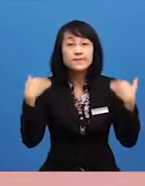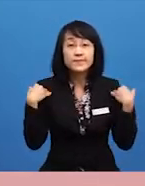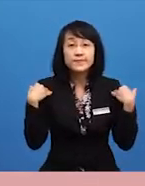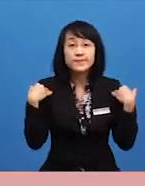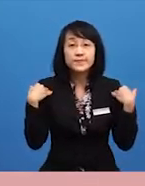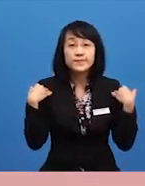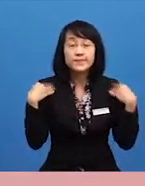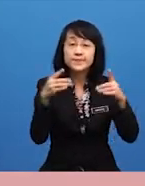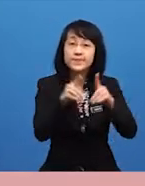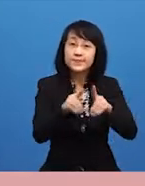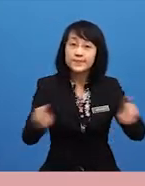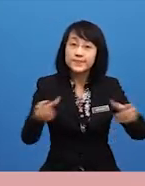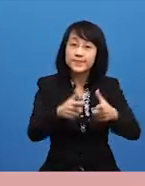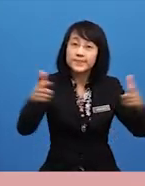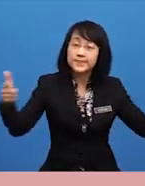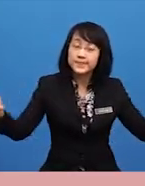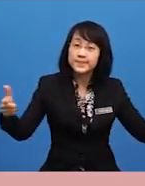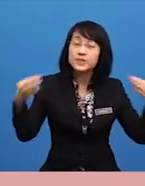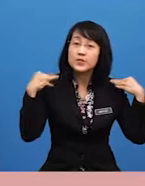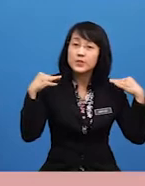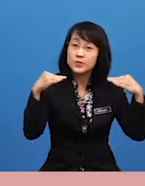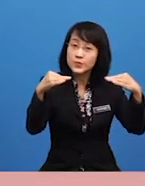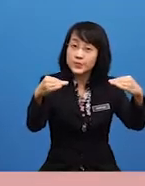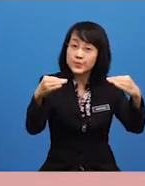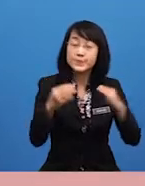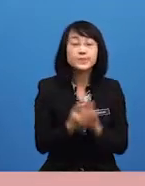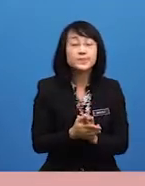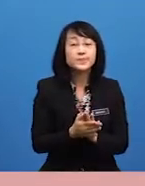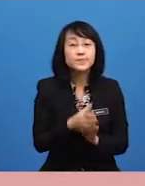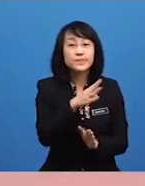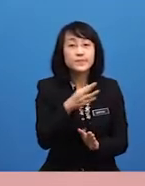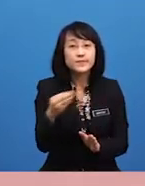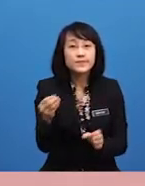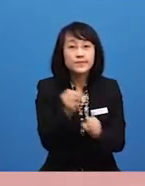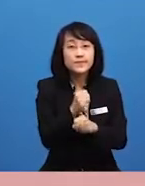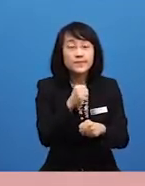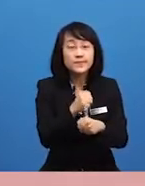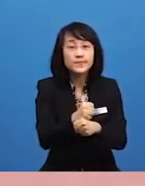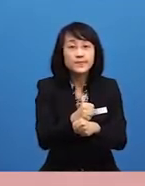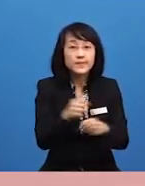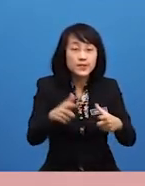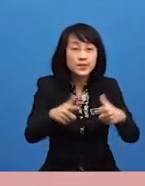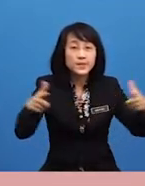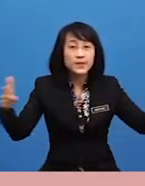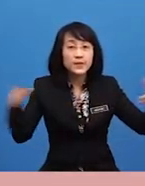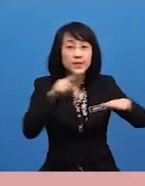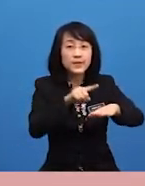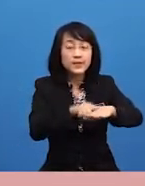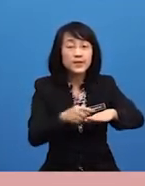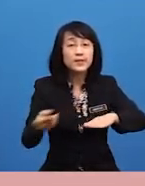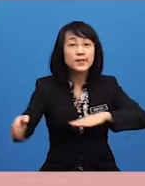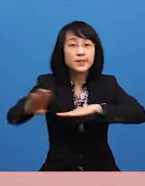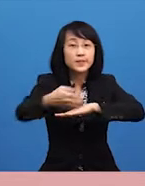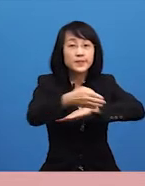dataran yang luas dan subur serta membentuk lembangan yang luas di pantai